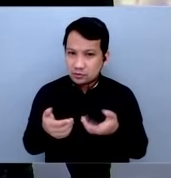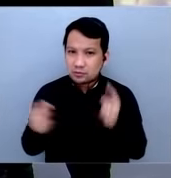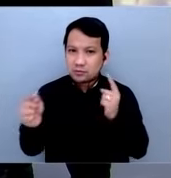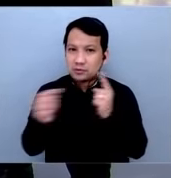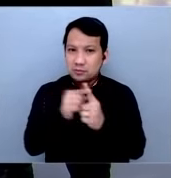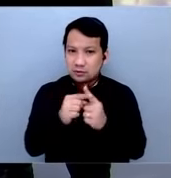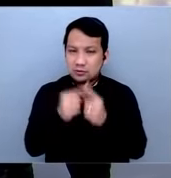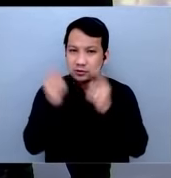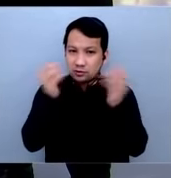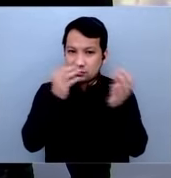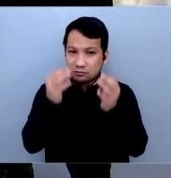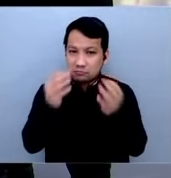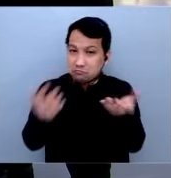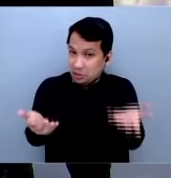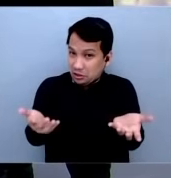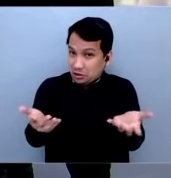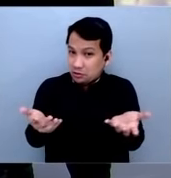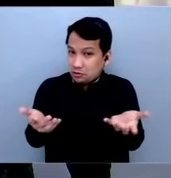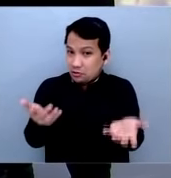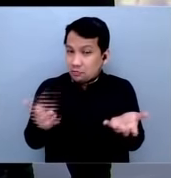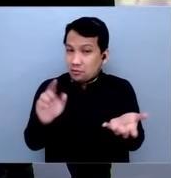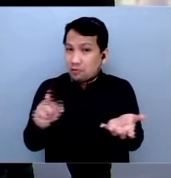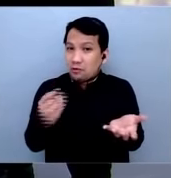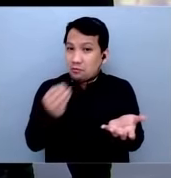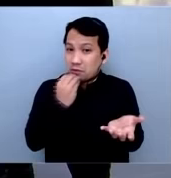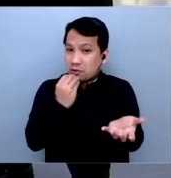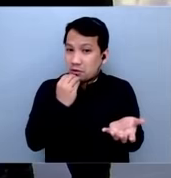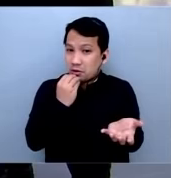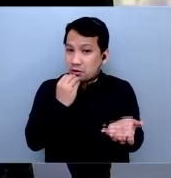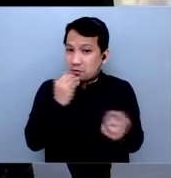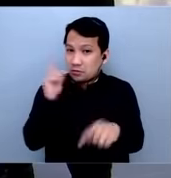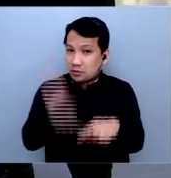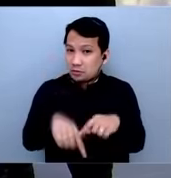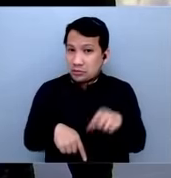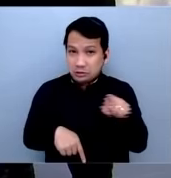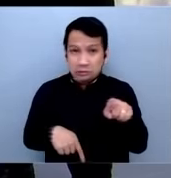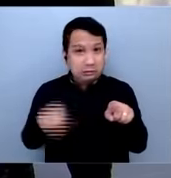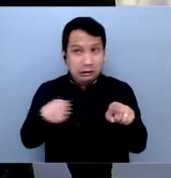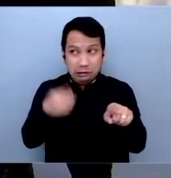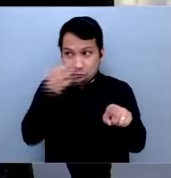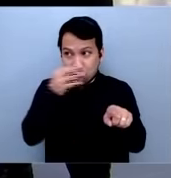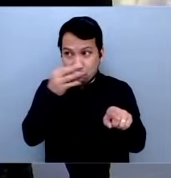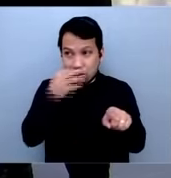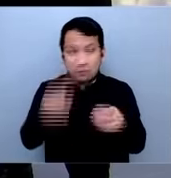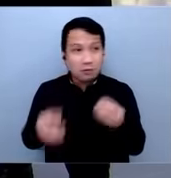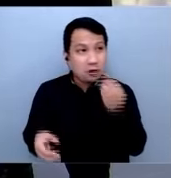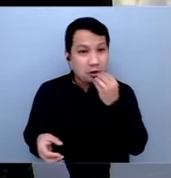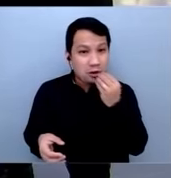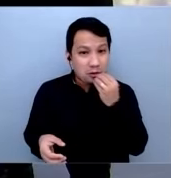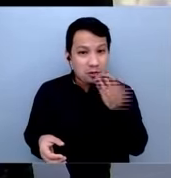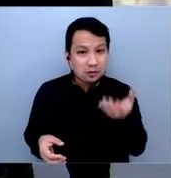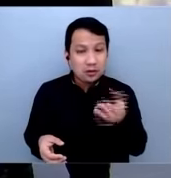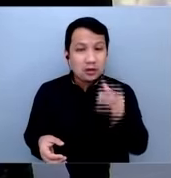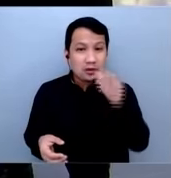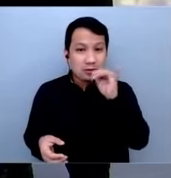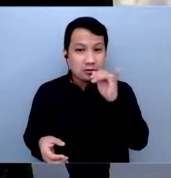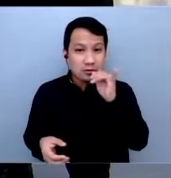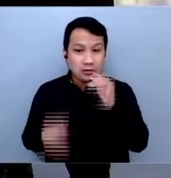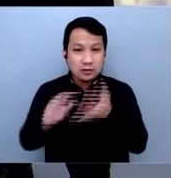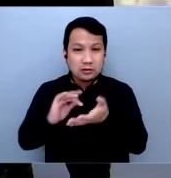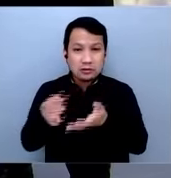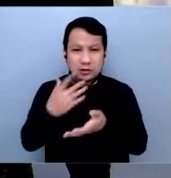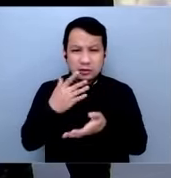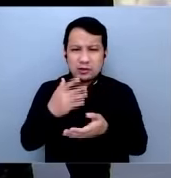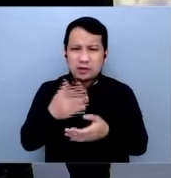droga, maari lang, dahil sa iyong kinain kahit hindi ka naman gumagamit. Halimbawa, yung pag-inom ng ibuprofen o